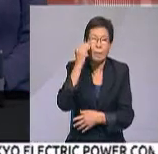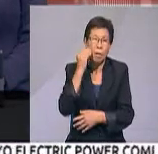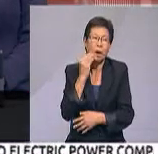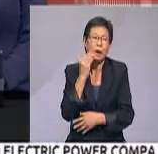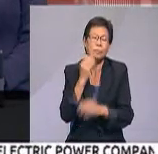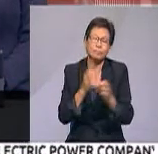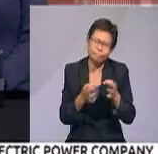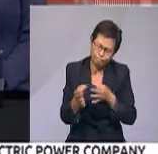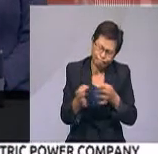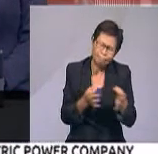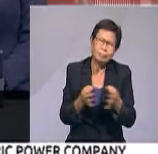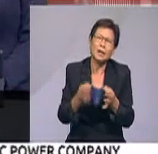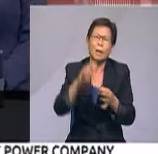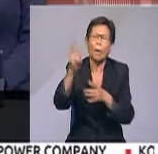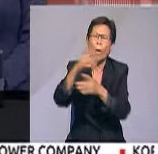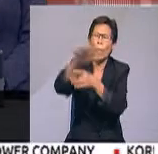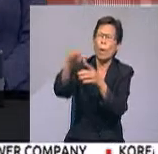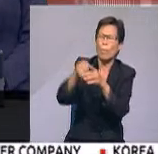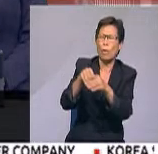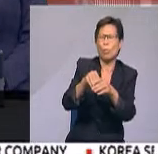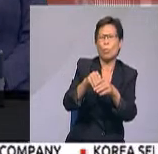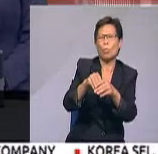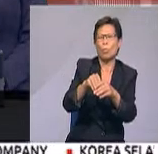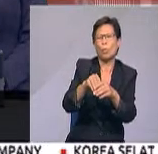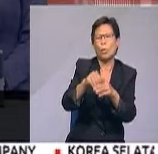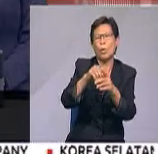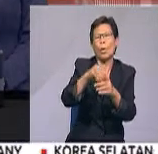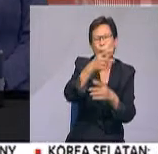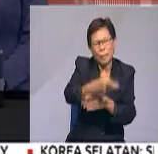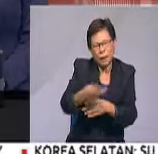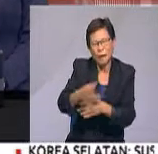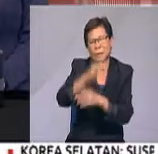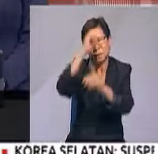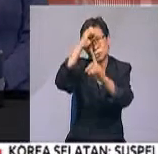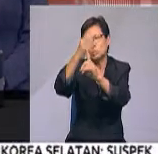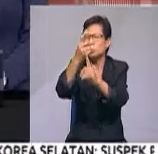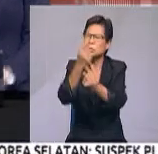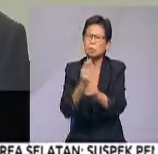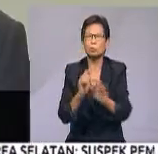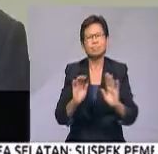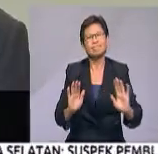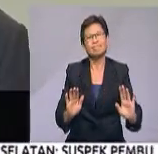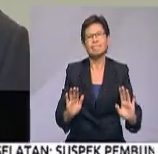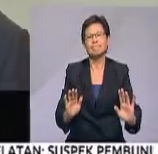Mohamad menjelaskan ia hanya melibatkan perkara dan tujuan tertentu.